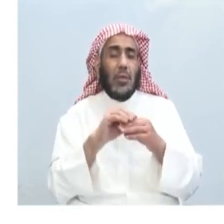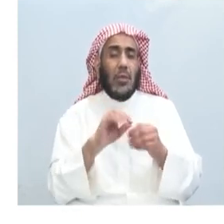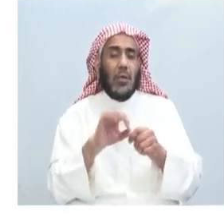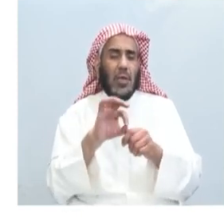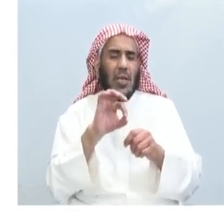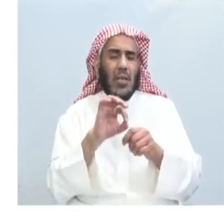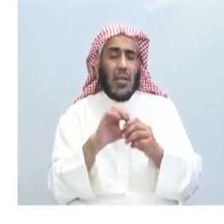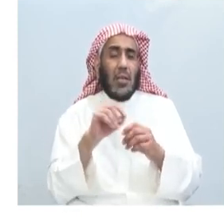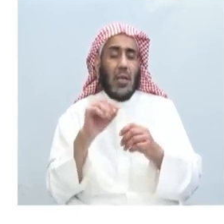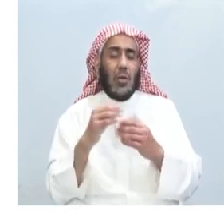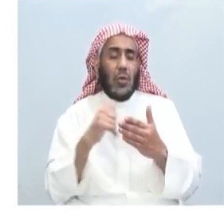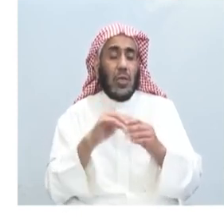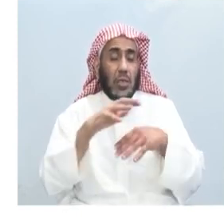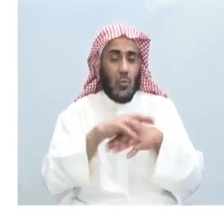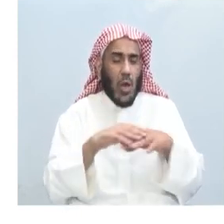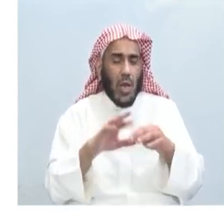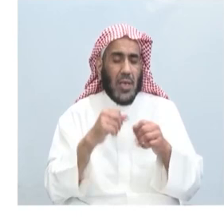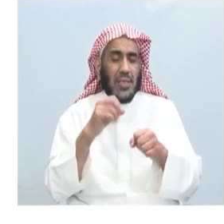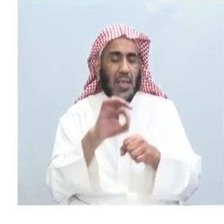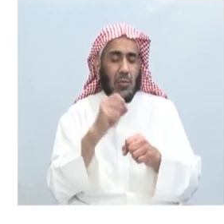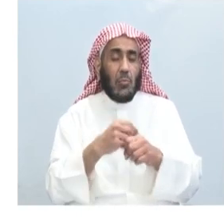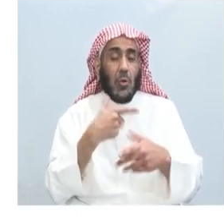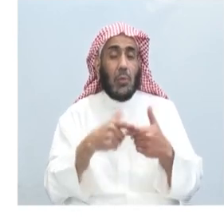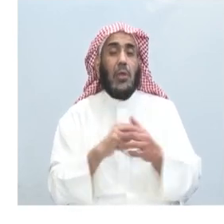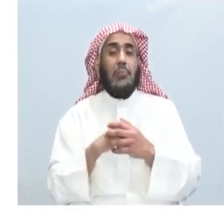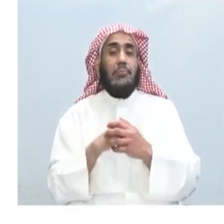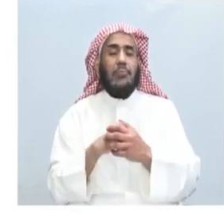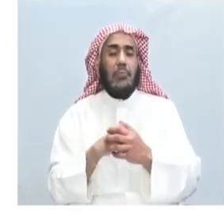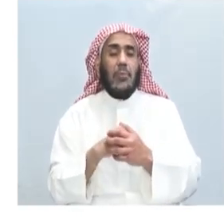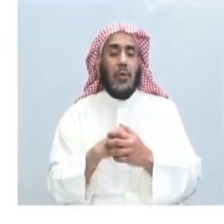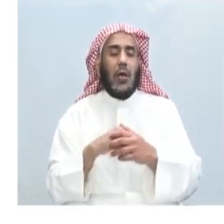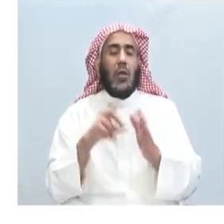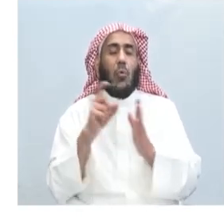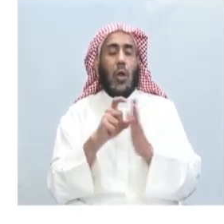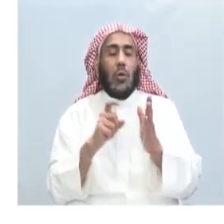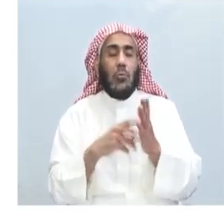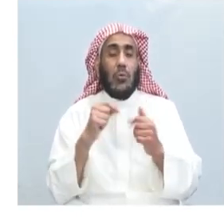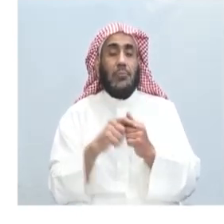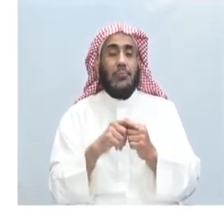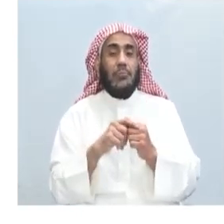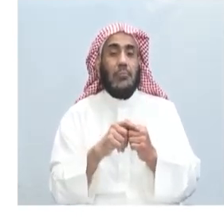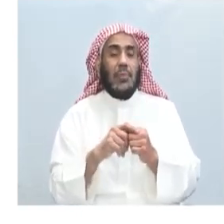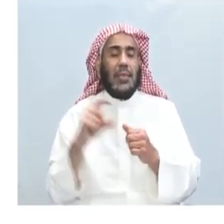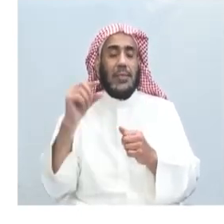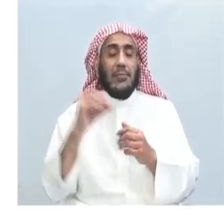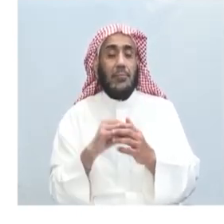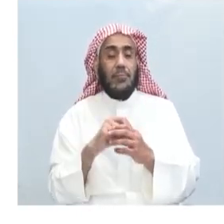عين الماده بالرجوع الى الجدول اولا نستخرج ثم نعين بعد ذلك هذا هو القانون المطلوب هو